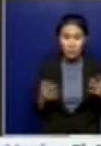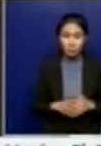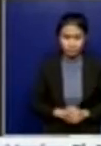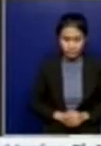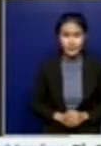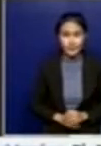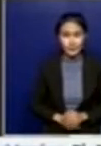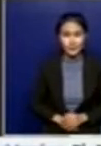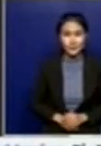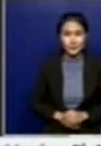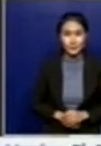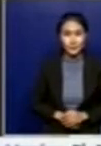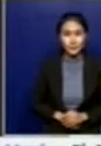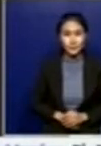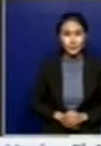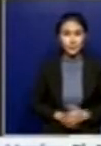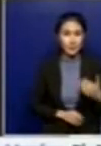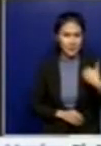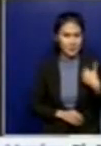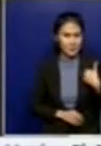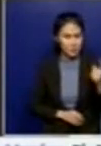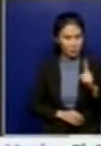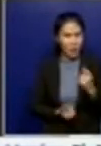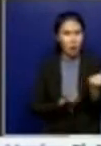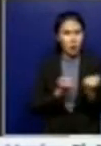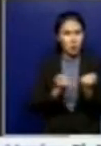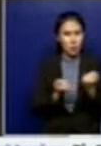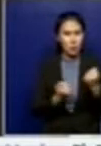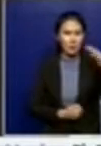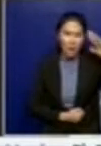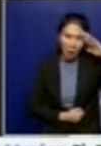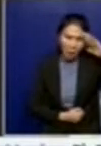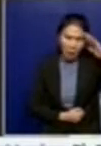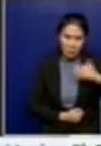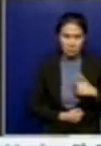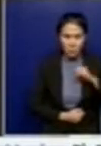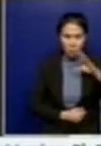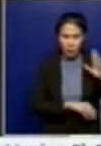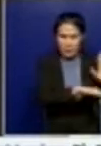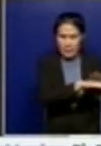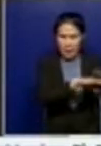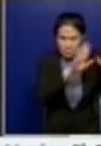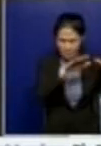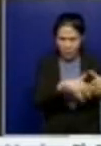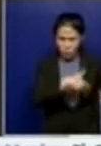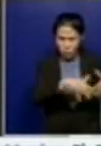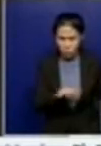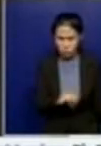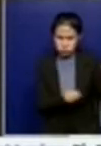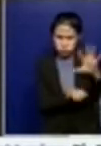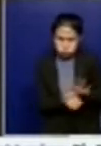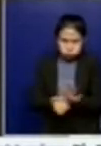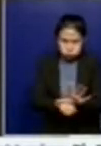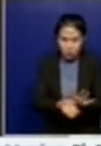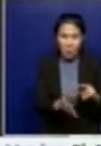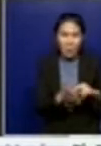ามตินะครับแล้วก็มีการใช้รถทหารนะครับไปขนชาวบ้านลงมติโดยอ้างสารพัดเป็นการอำนวย